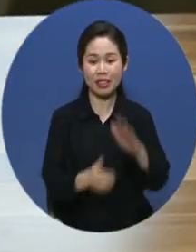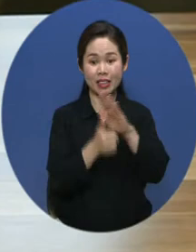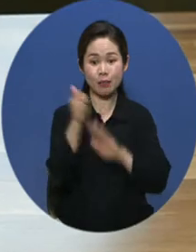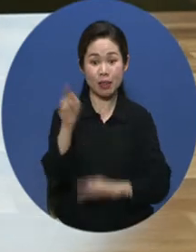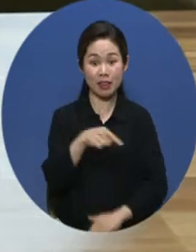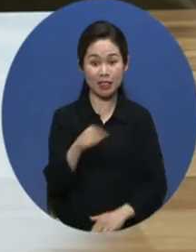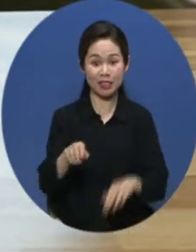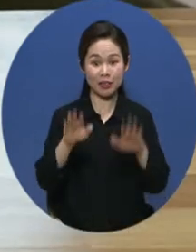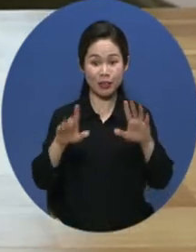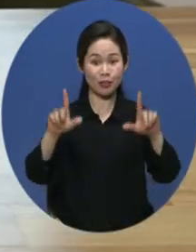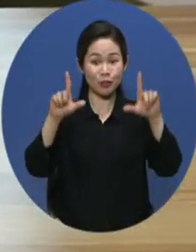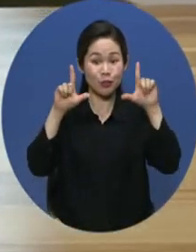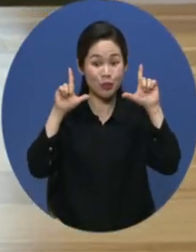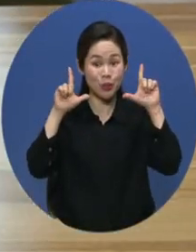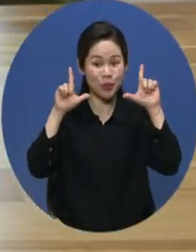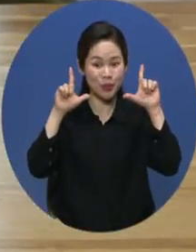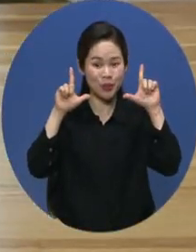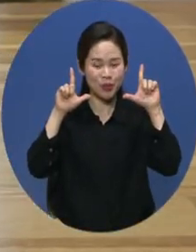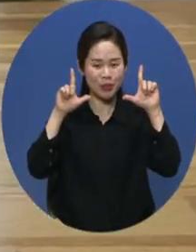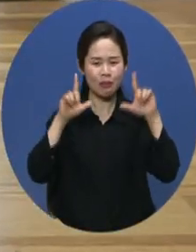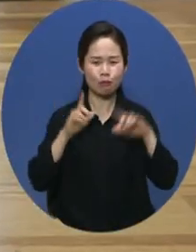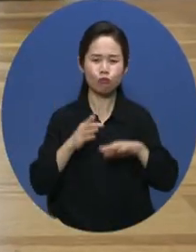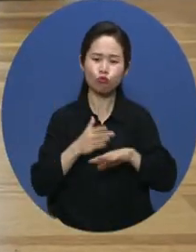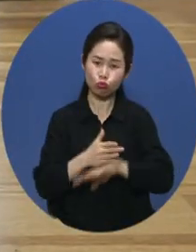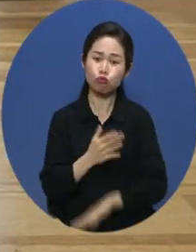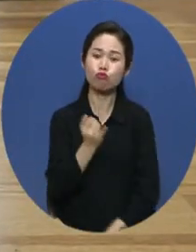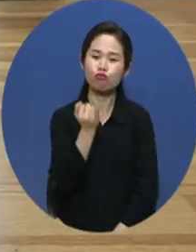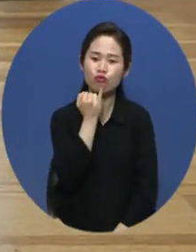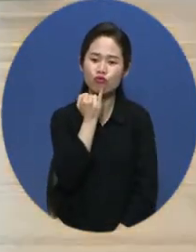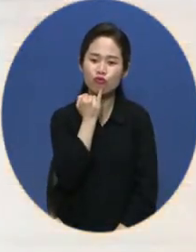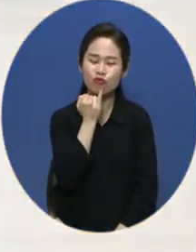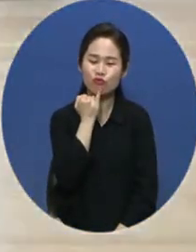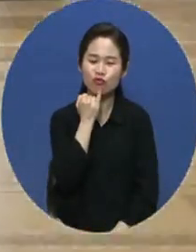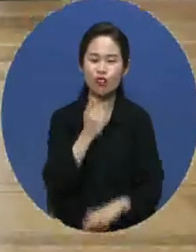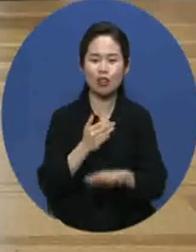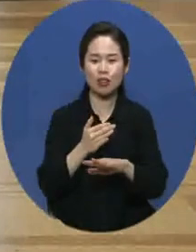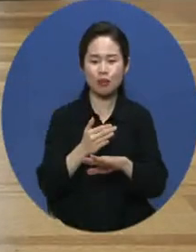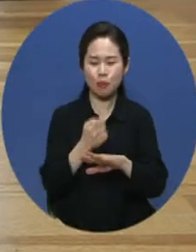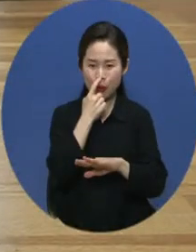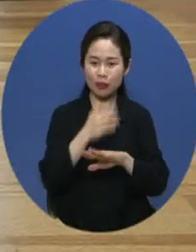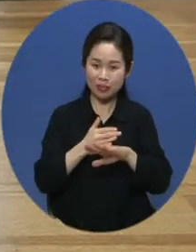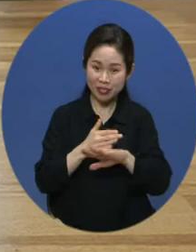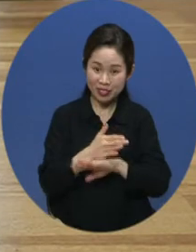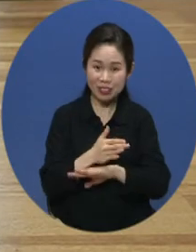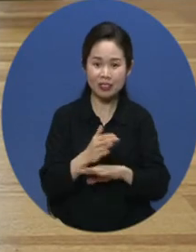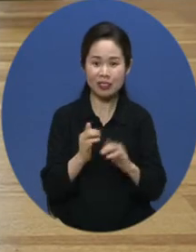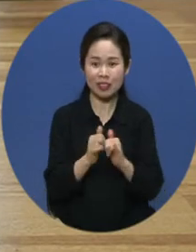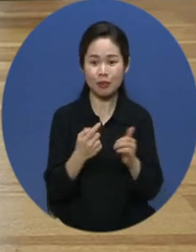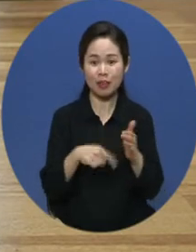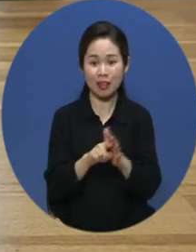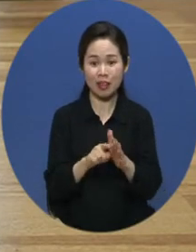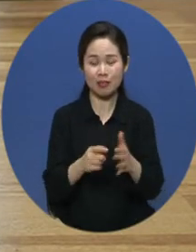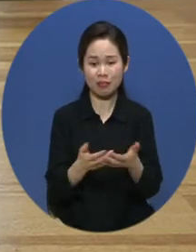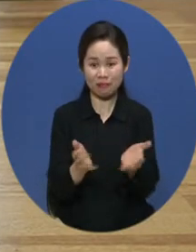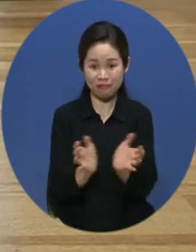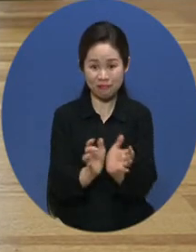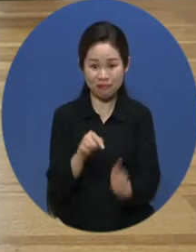희망인 오늘의 주인공, 느려도 괜찮아. 느린 학습자를 위한 공간 피치 마켓입니다.